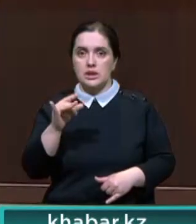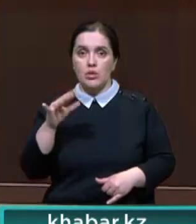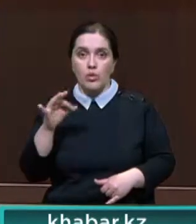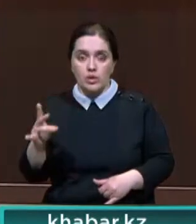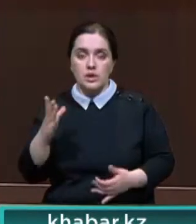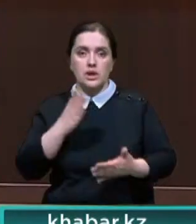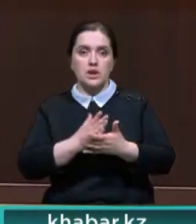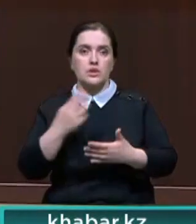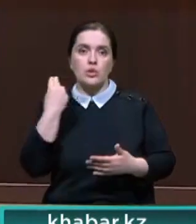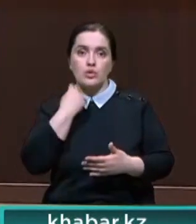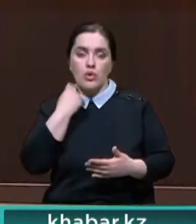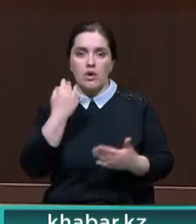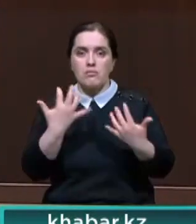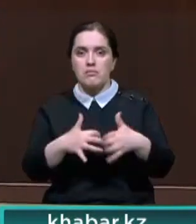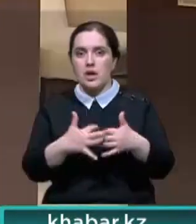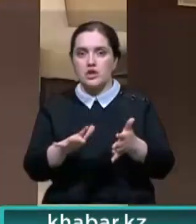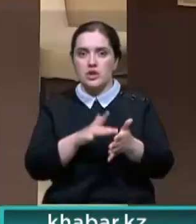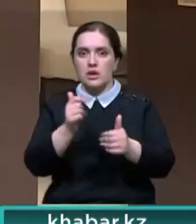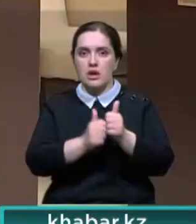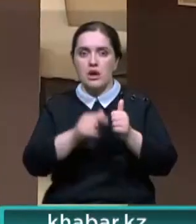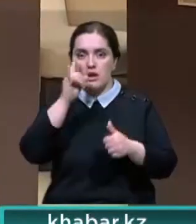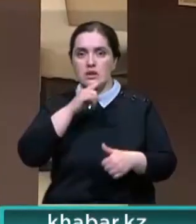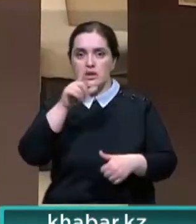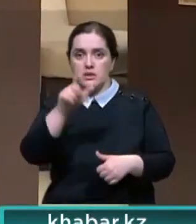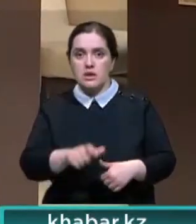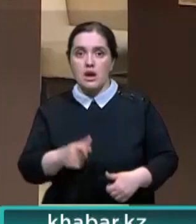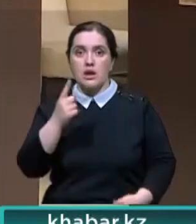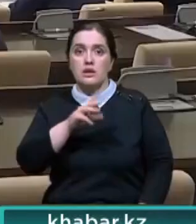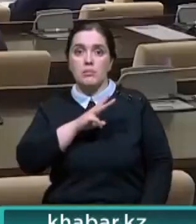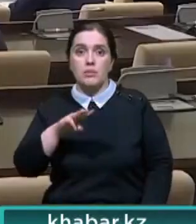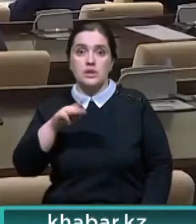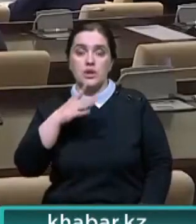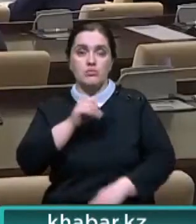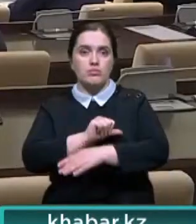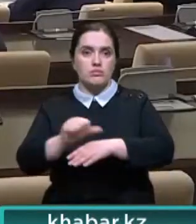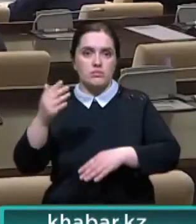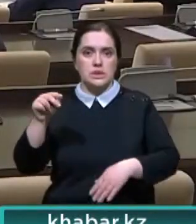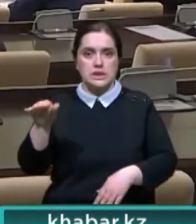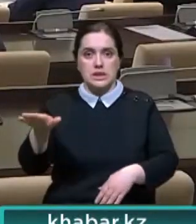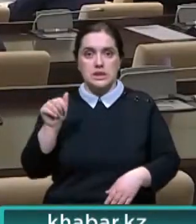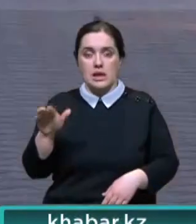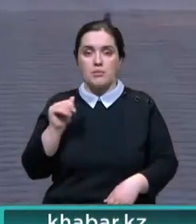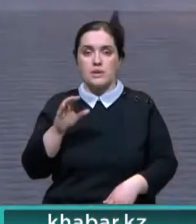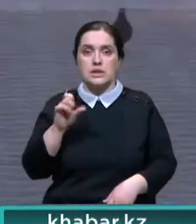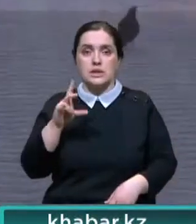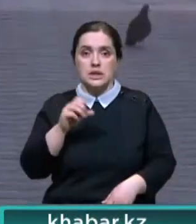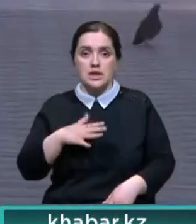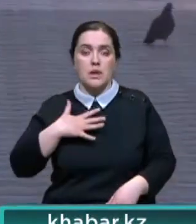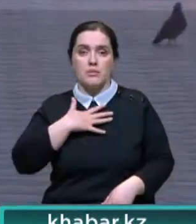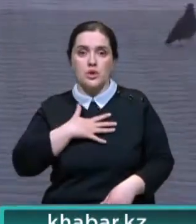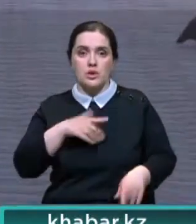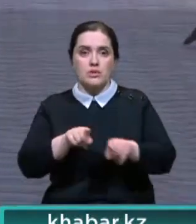22 триллионам. Несложно подсчитать, что на каждого казахстанца приходится больше 1 миллиона тенге зарубежных займов. Так вот,